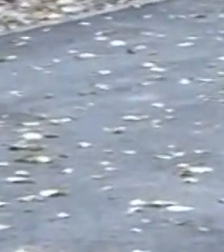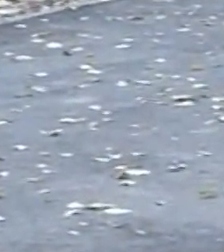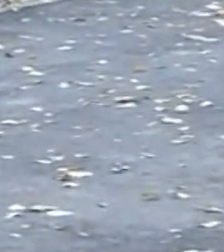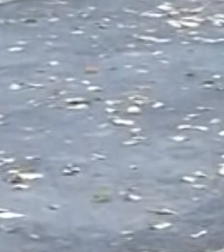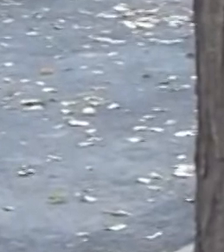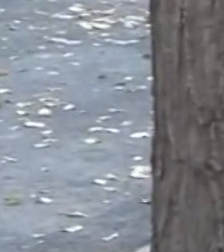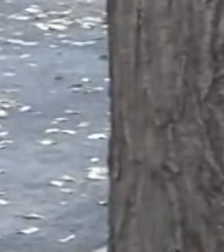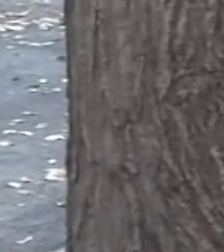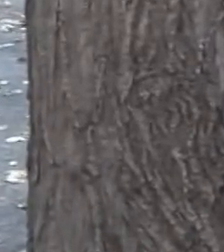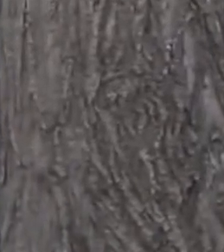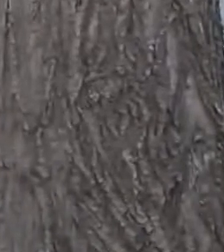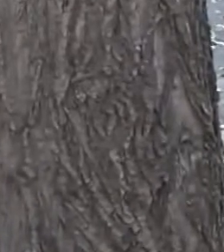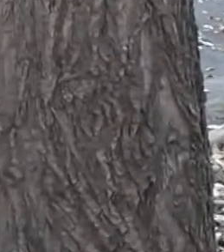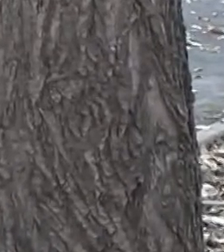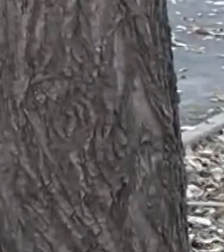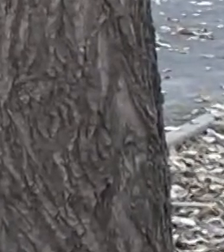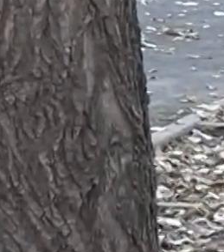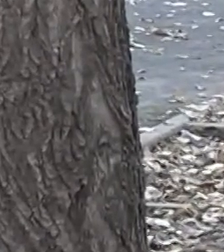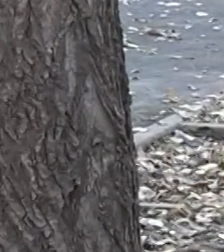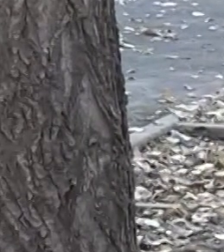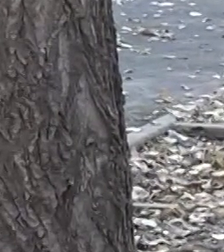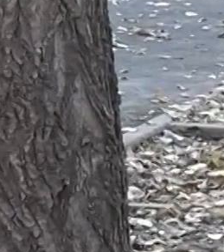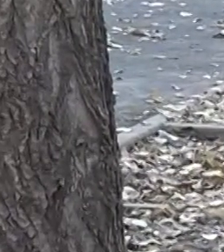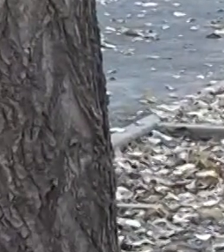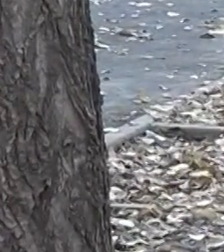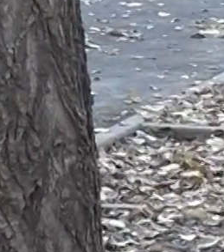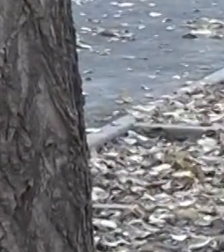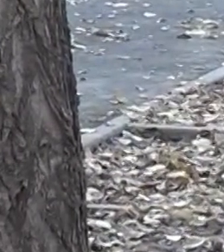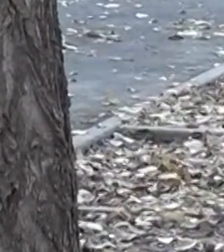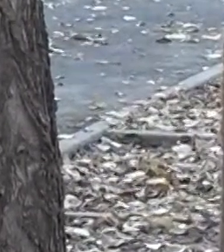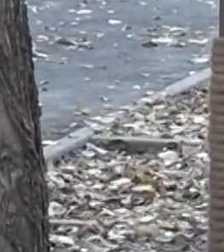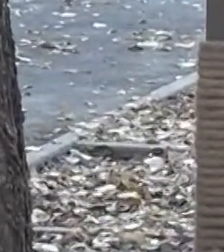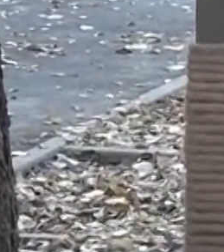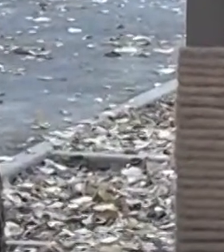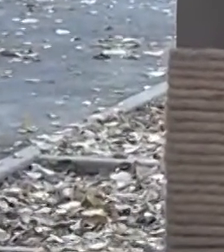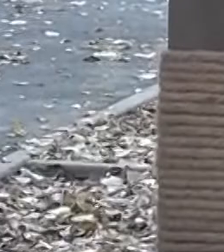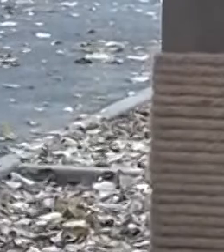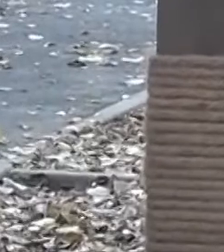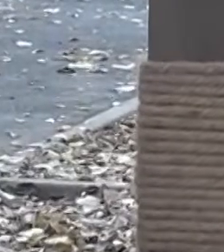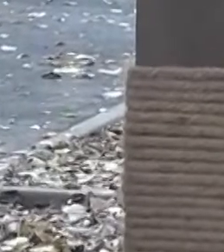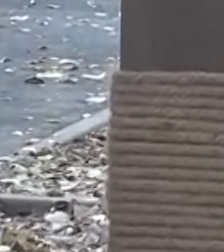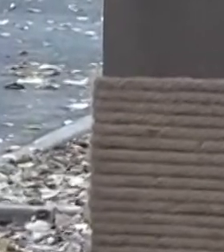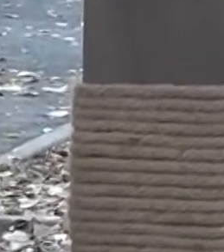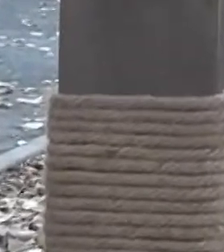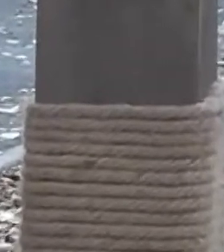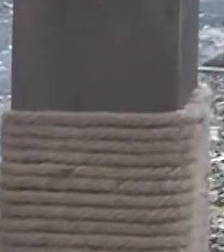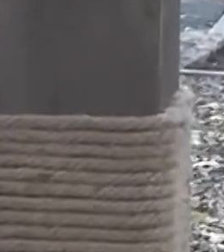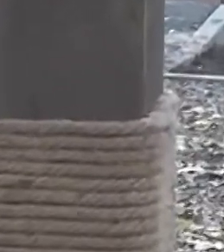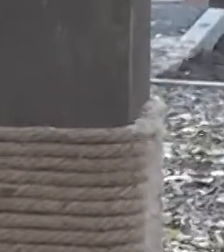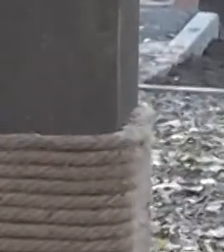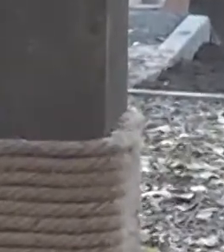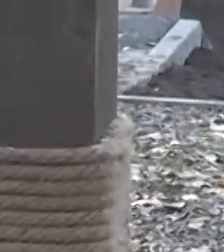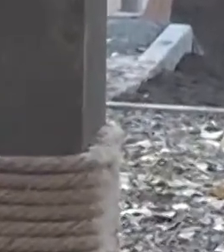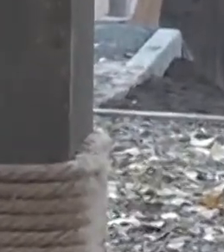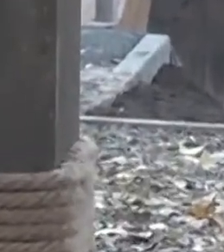Алтыбакана, к примеру, использовалось только дерево и настоящие канаты. Это экологичные материалы. Но, несмотря на это,